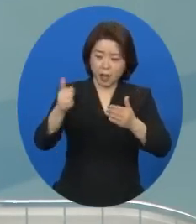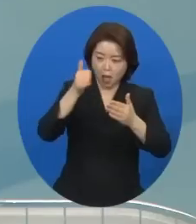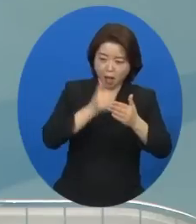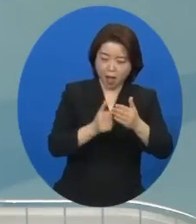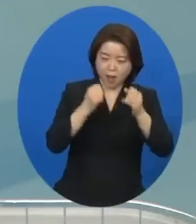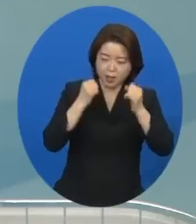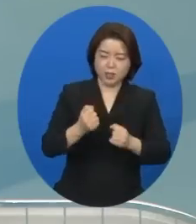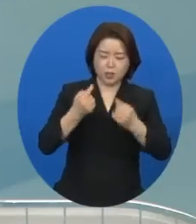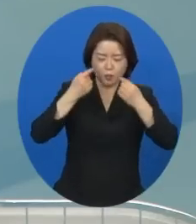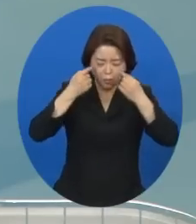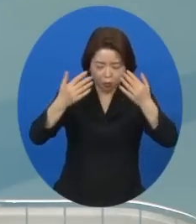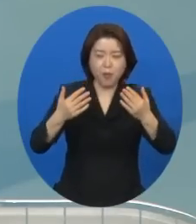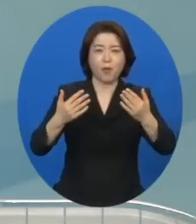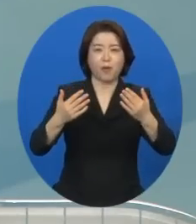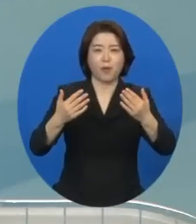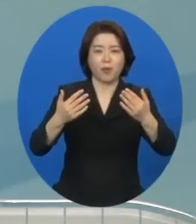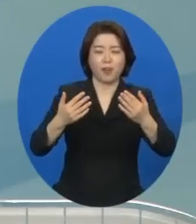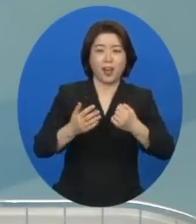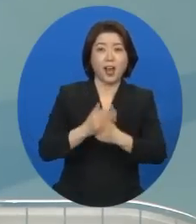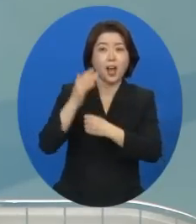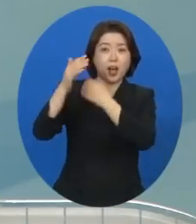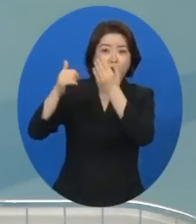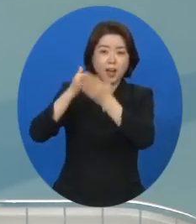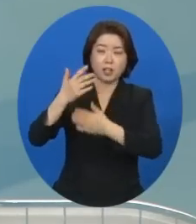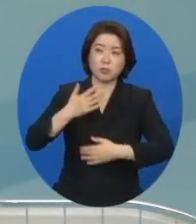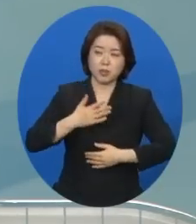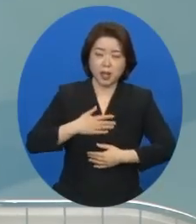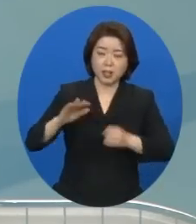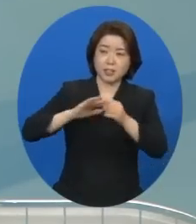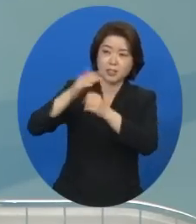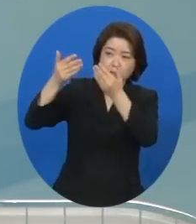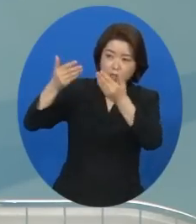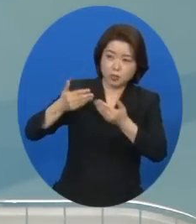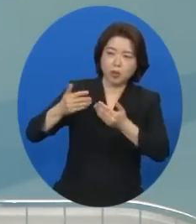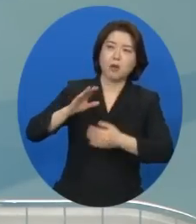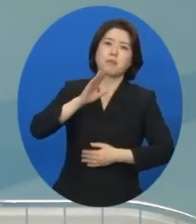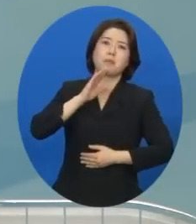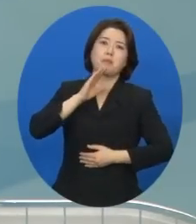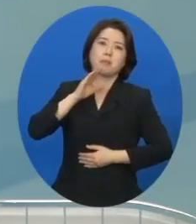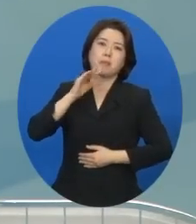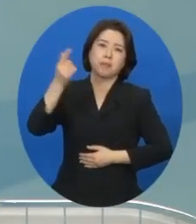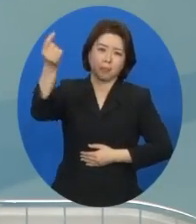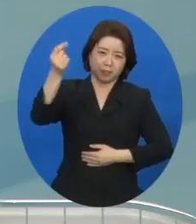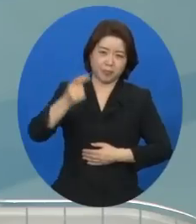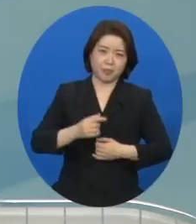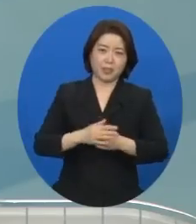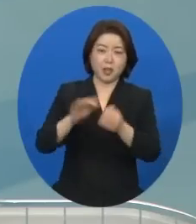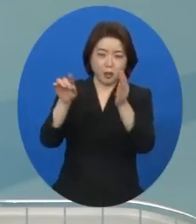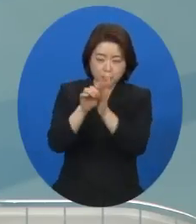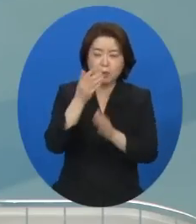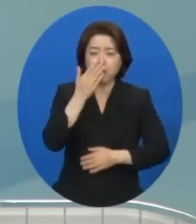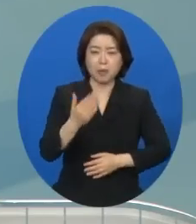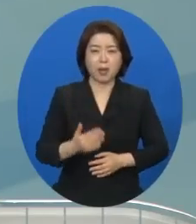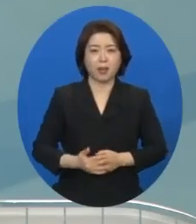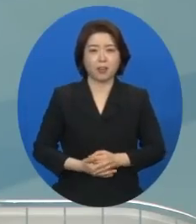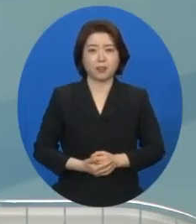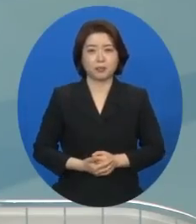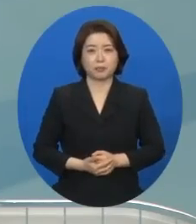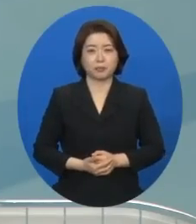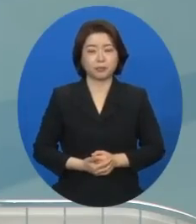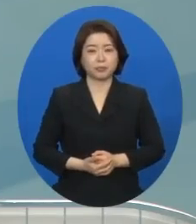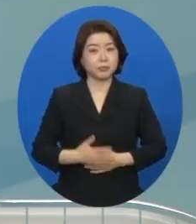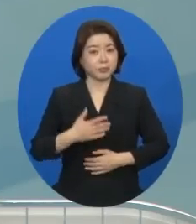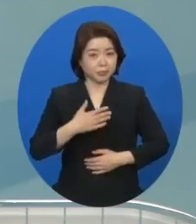너무 분명해지니까 하나님이 나를 사랑하시는 것이 맞네 믿어지는 거예요.